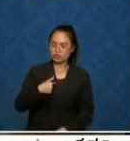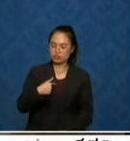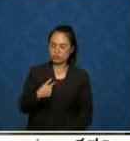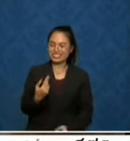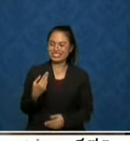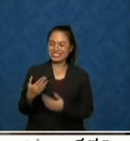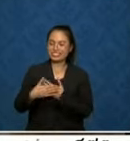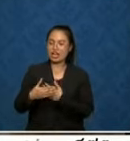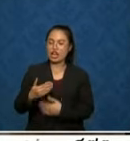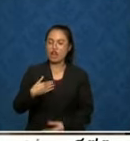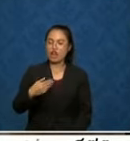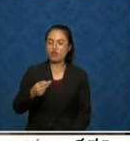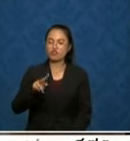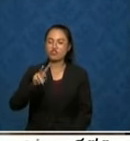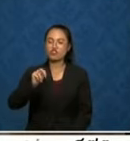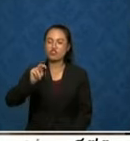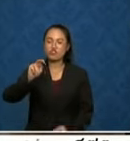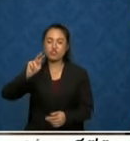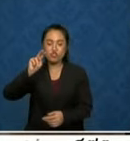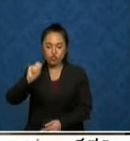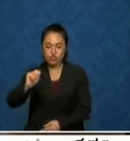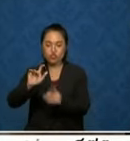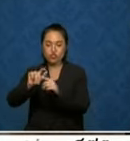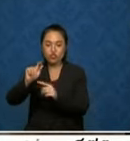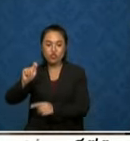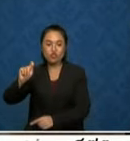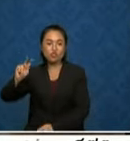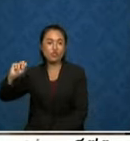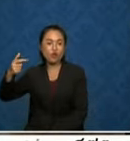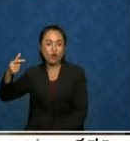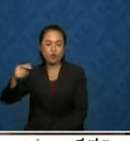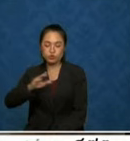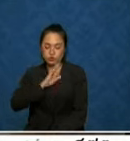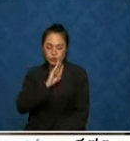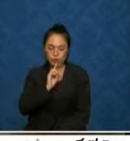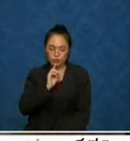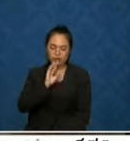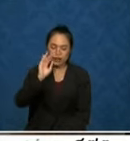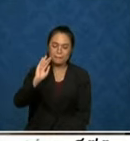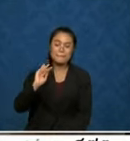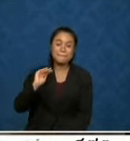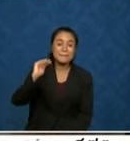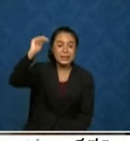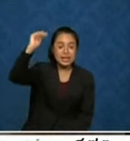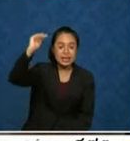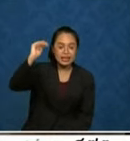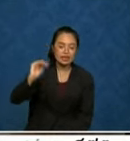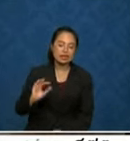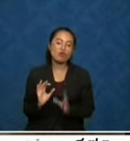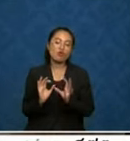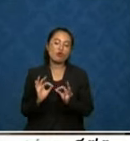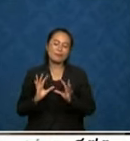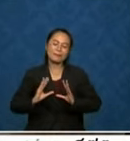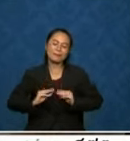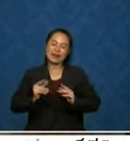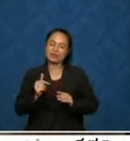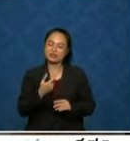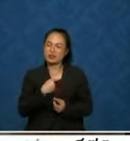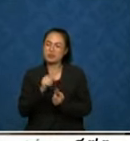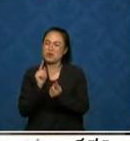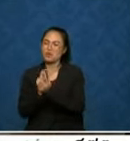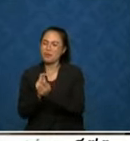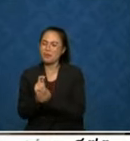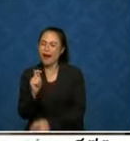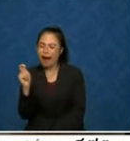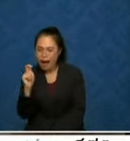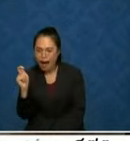นะถ้ามีใครมาเจอเราแล้วเรียกเราว่าพี่เราก็พอรับได้แต่อย่าถึงขั้นเรียกอา